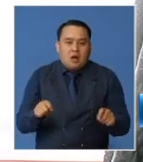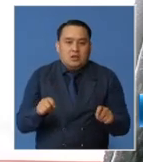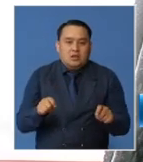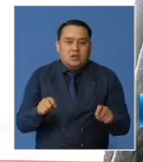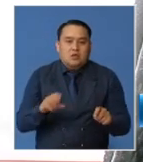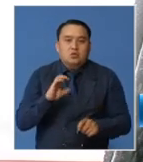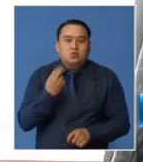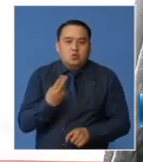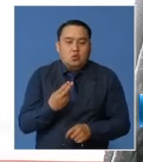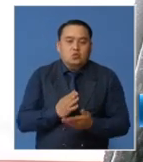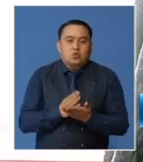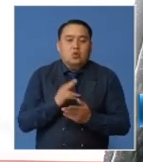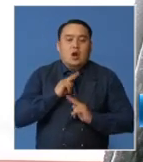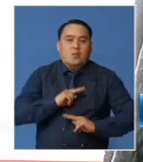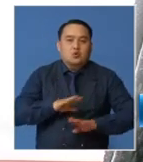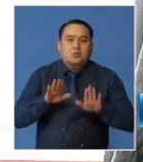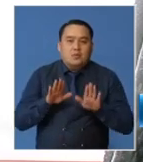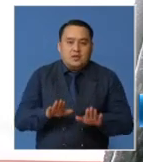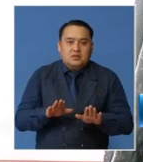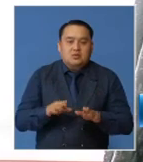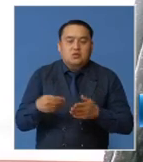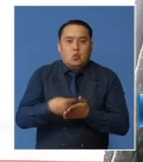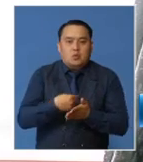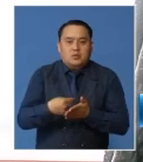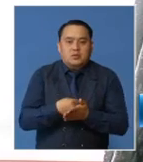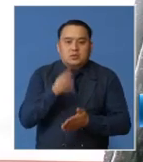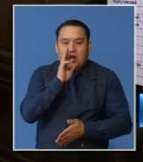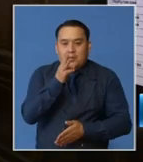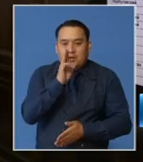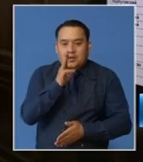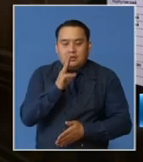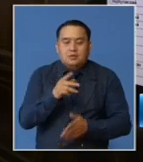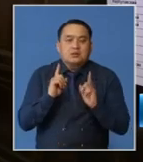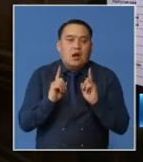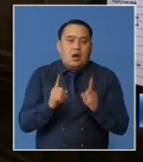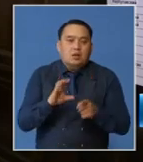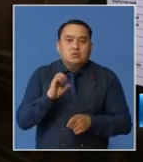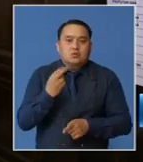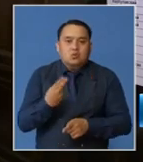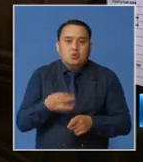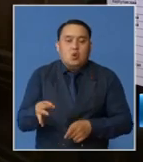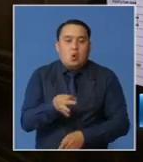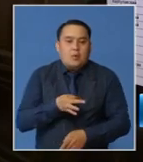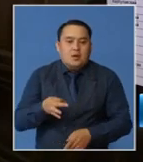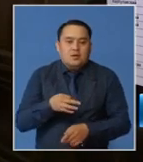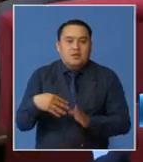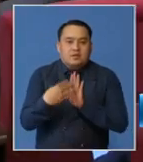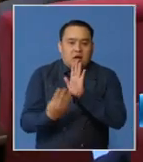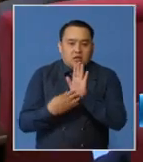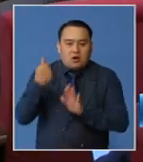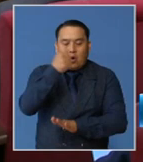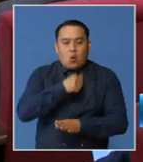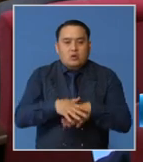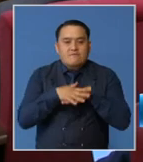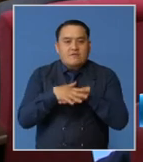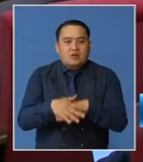виды социальных рабочих мест на дому с субсидированием заработной платы. Согласно социальной карте области, на 2019 год